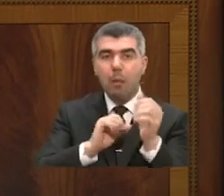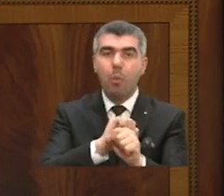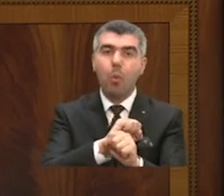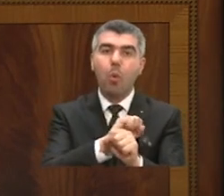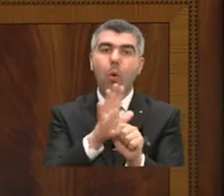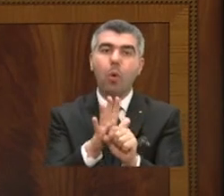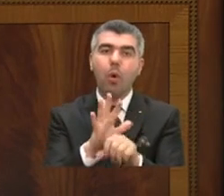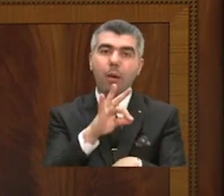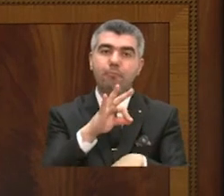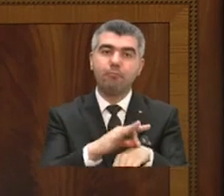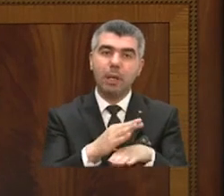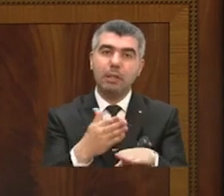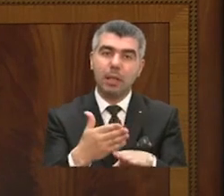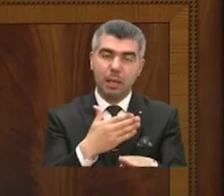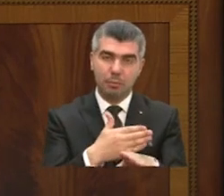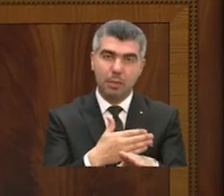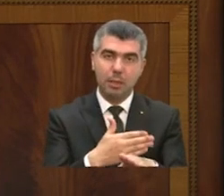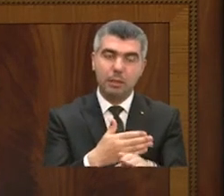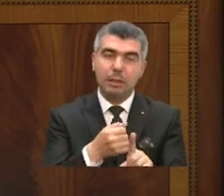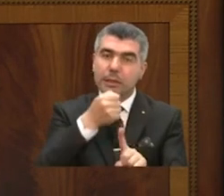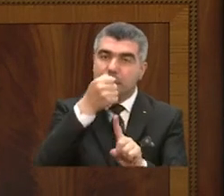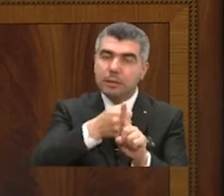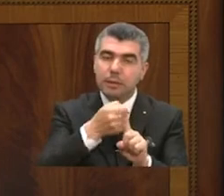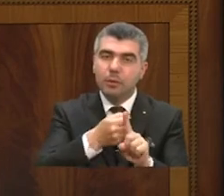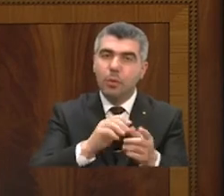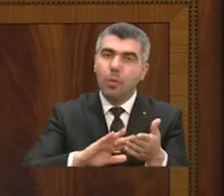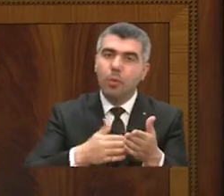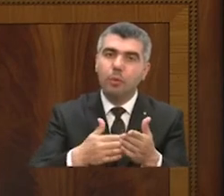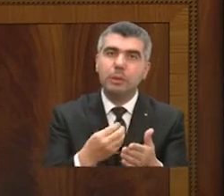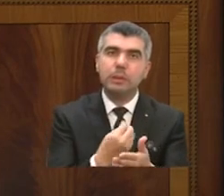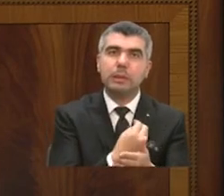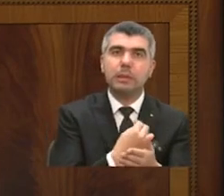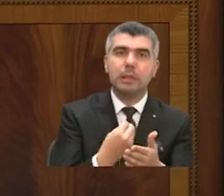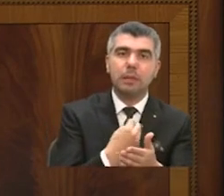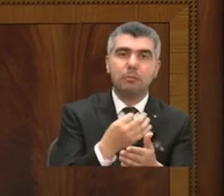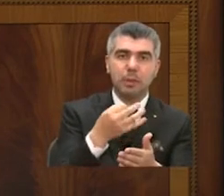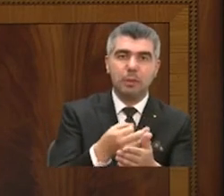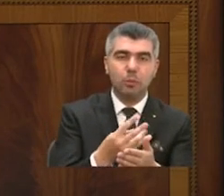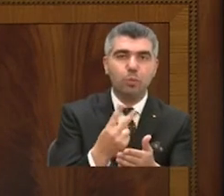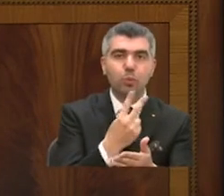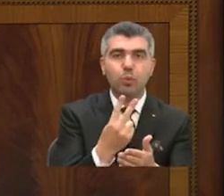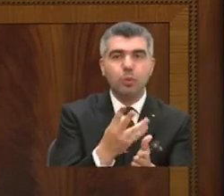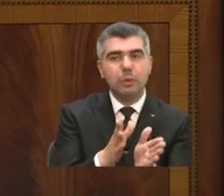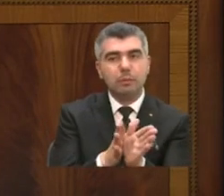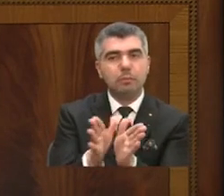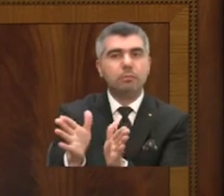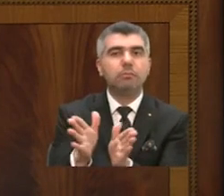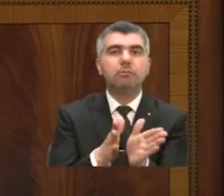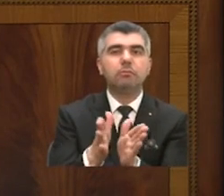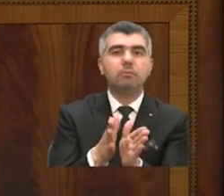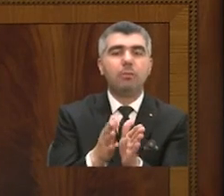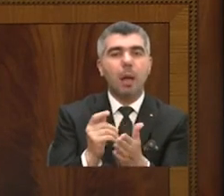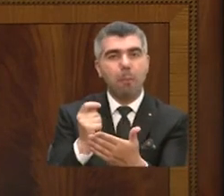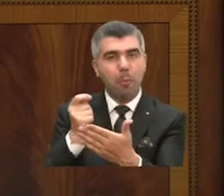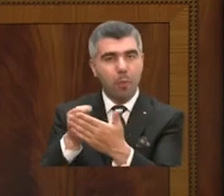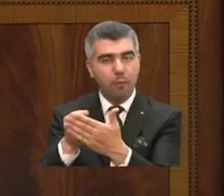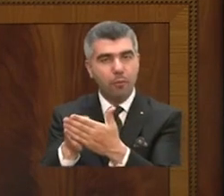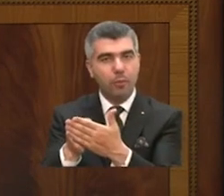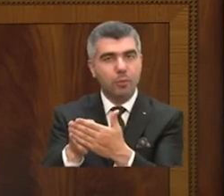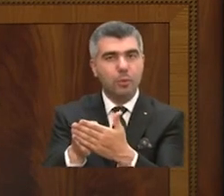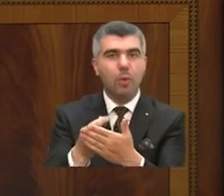سنعمل على توحيد الجهود داخل القطاع الصحي بشقيه العام والخاص من خلال تعزيز